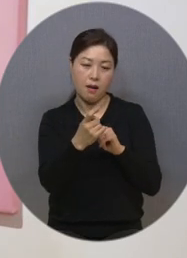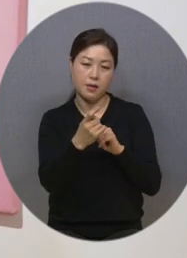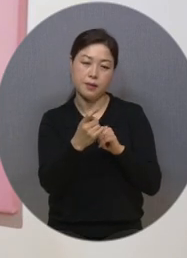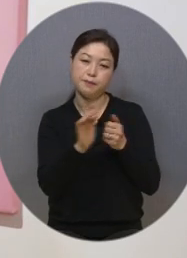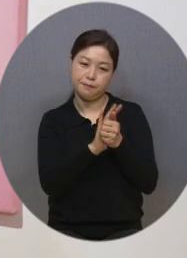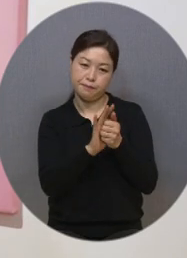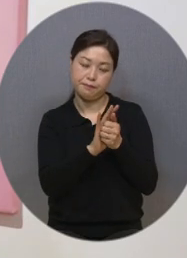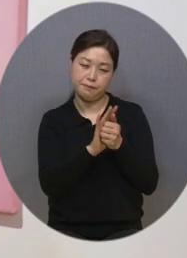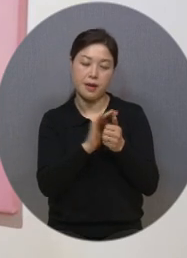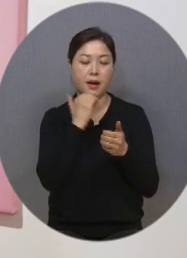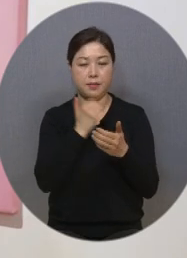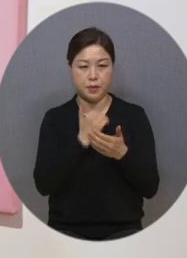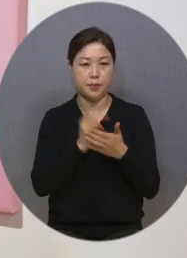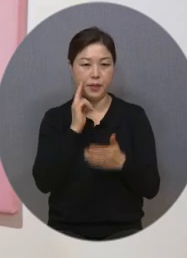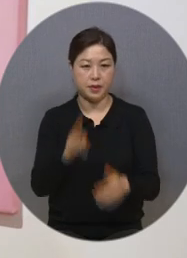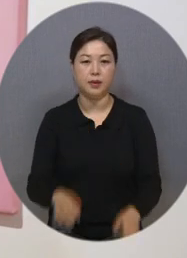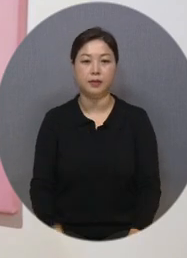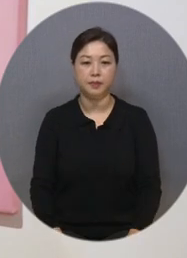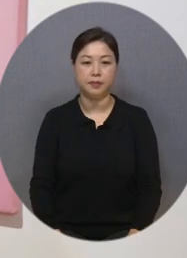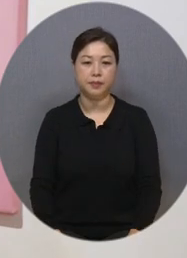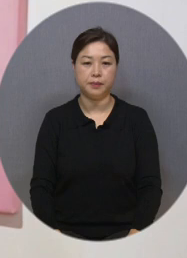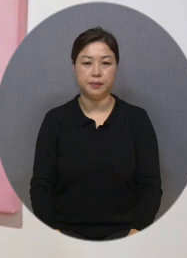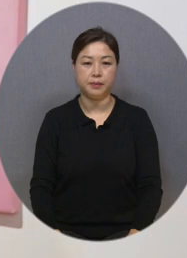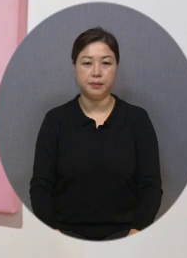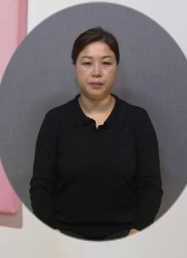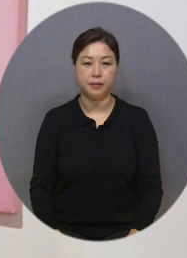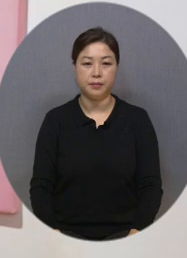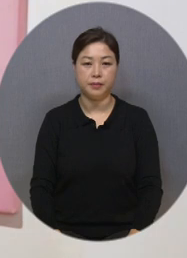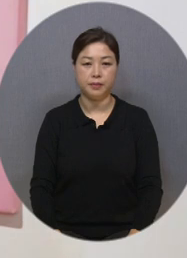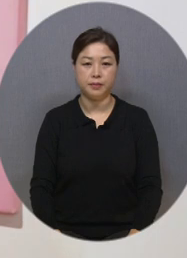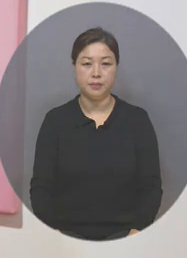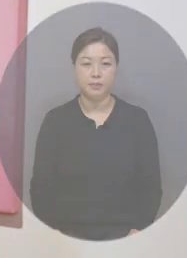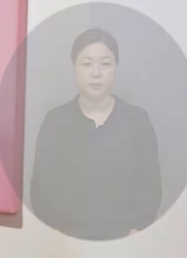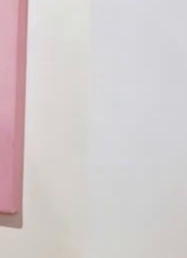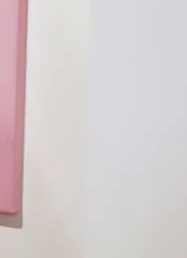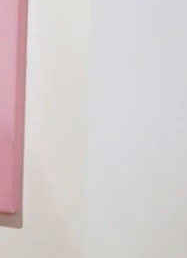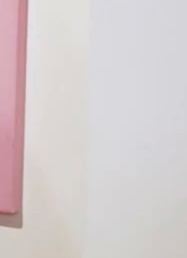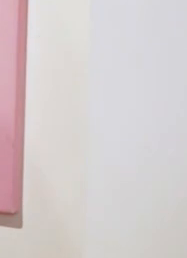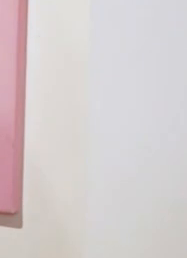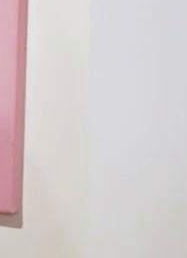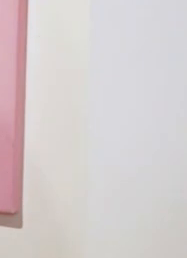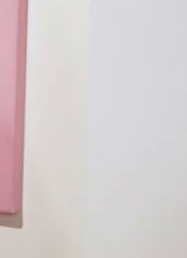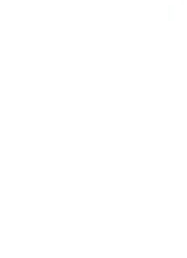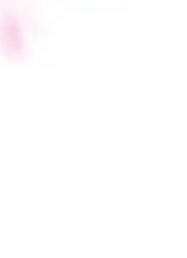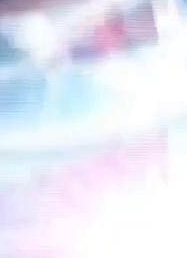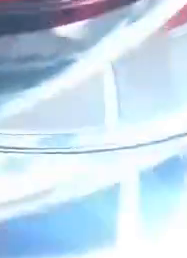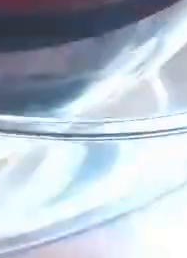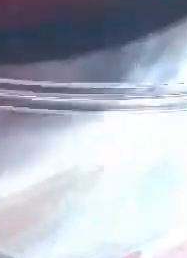아련한 감동으로 전해지고 있습니다. 복지TV 뉴스 배은아입니다.